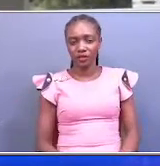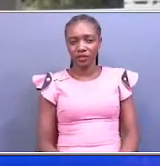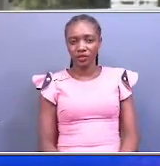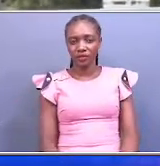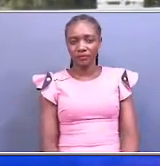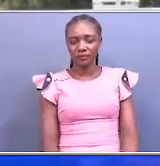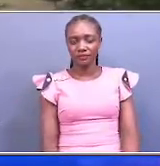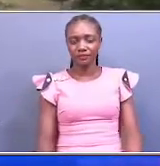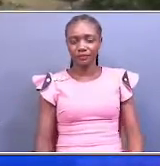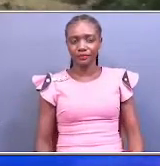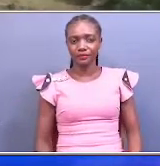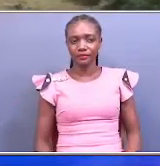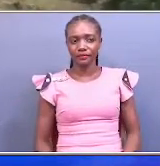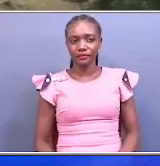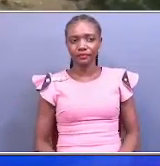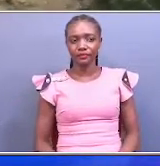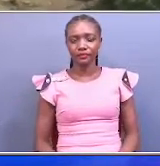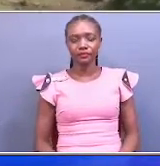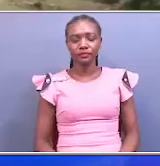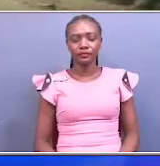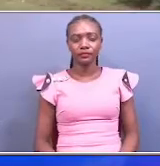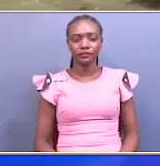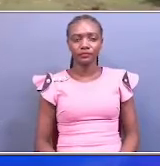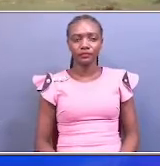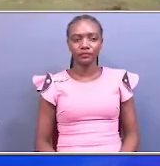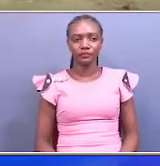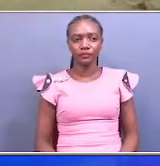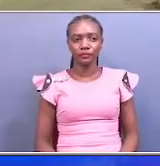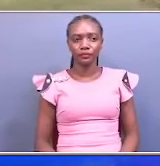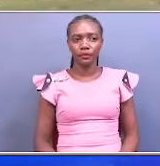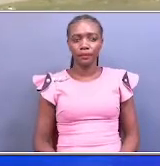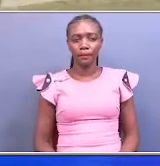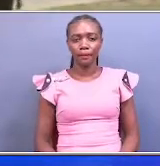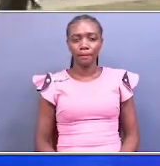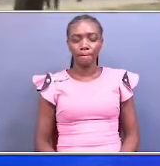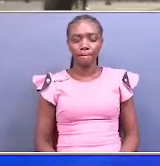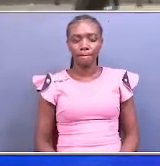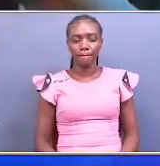wengi sana hapo. Elizabeth Atieno TV 47.